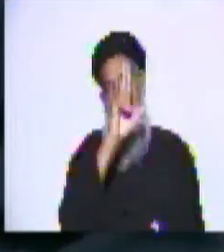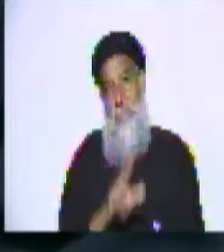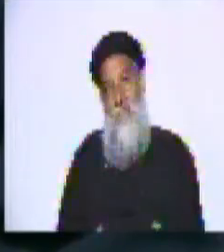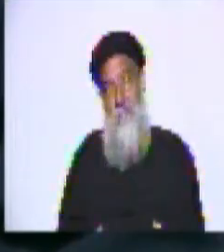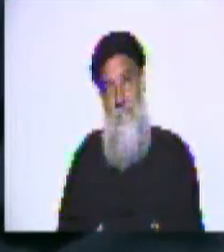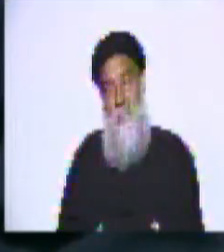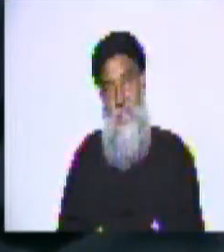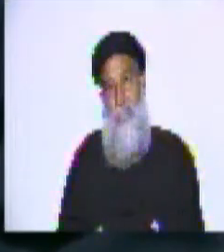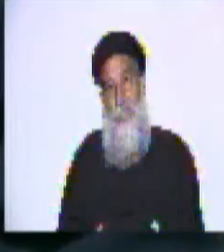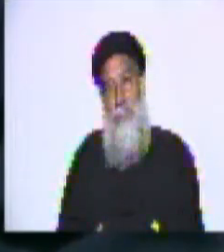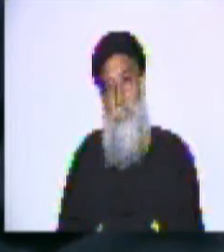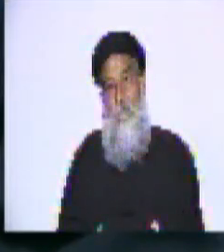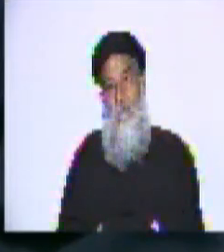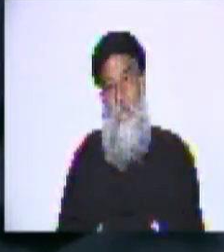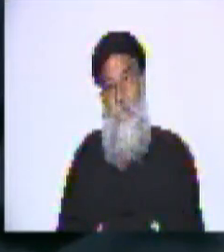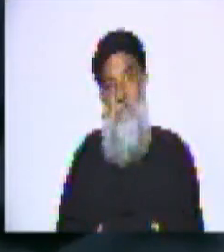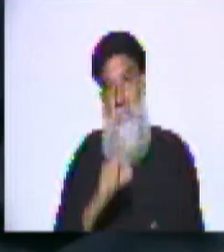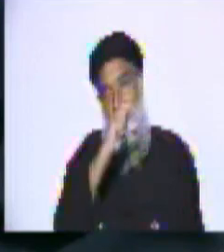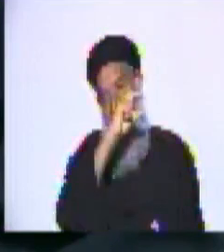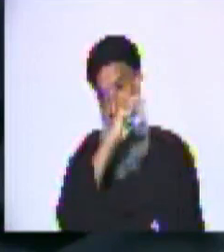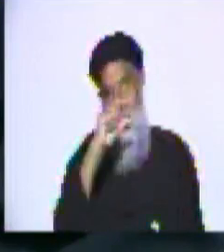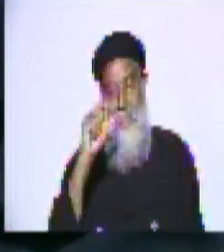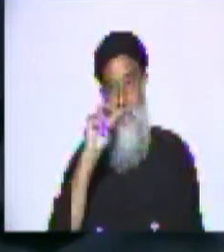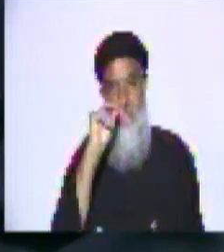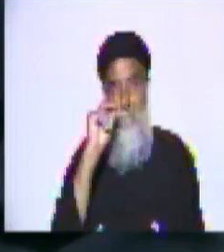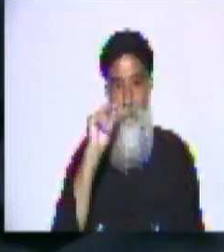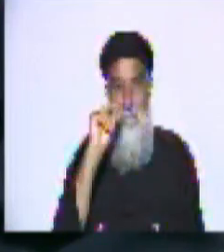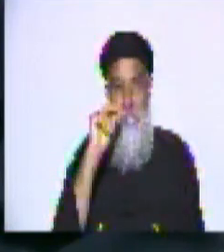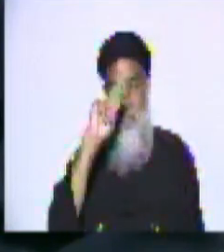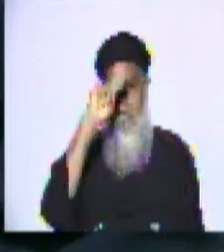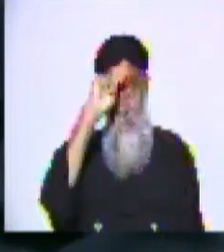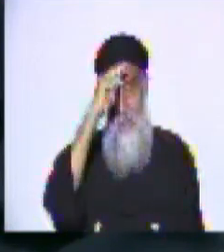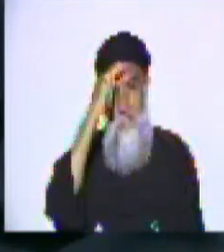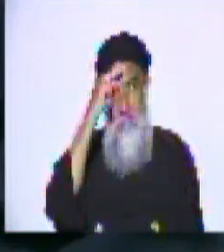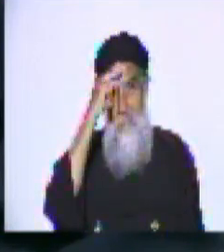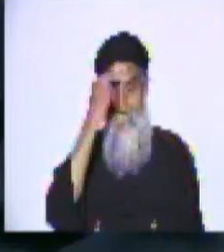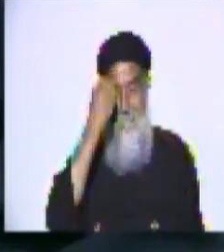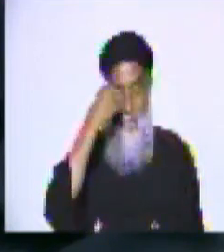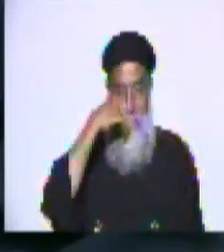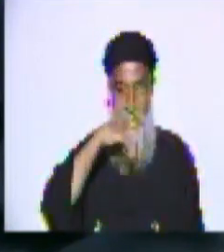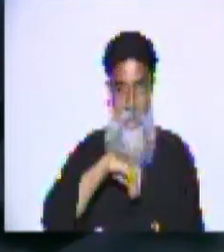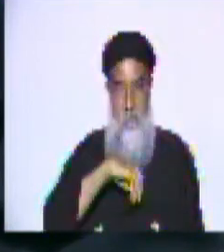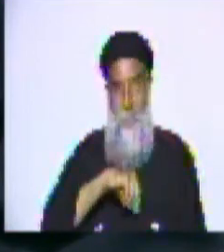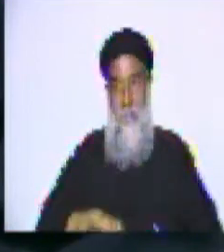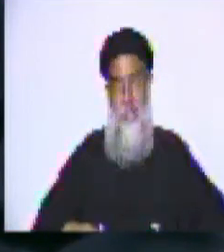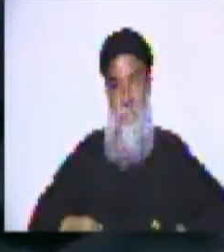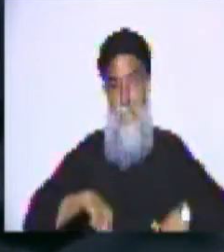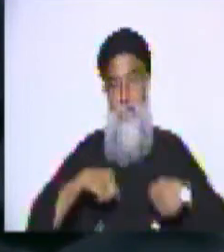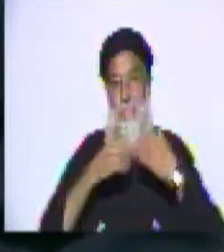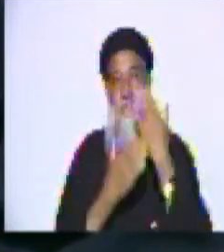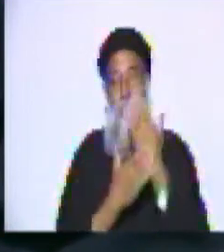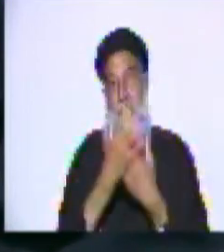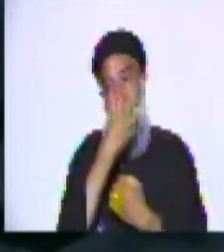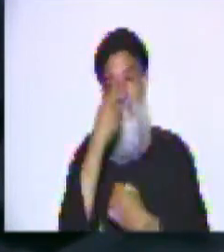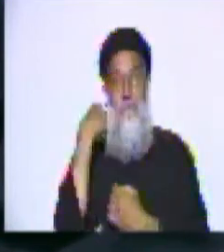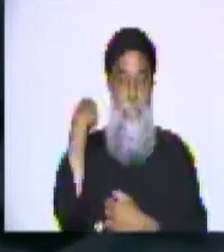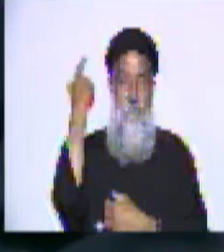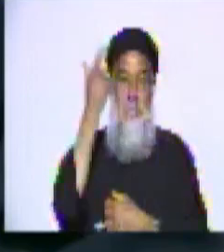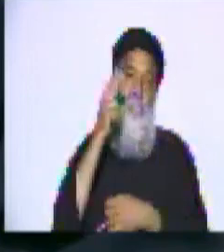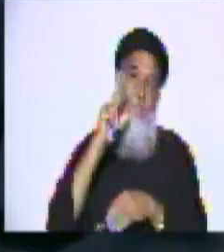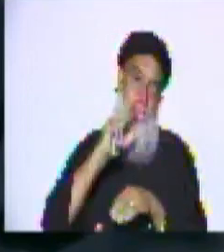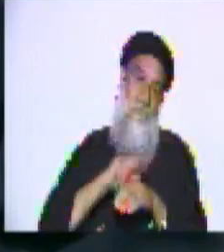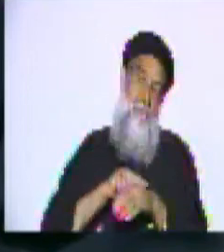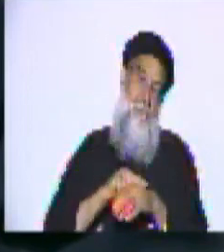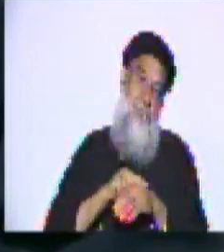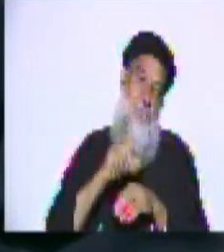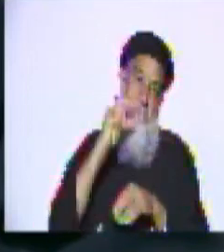يوسف، بيتكلم عن القطعة بتاعة الساعة الثالثة، بيقول معنى جدده في أحشائنا عن الروح القدس، وكمان بنقول في قطعة من